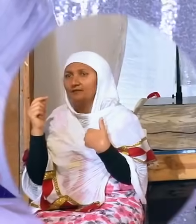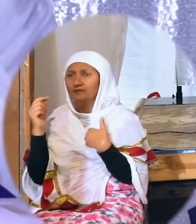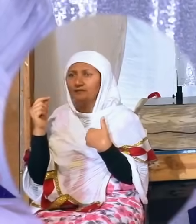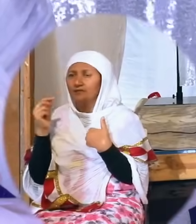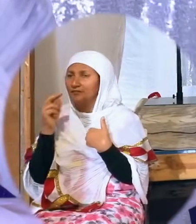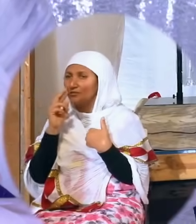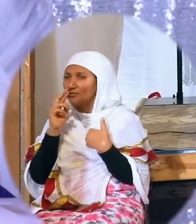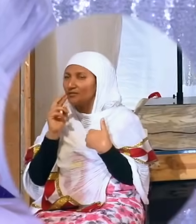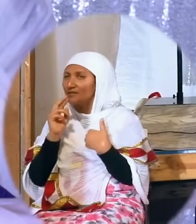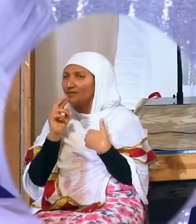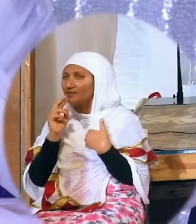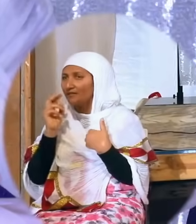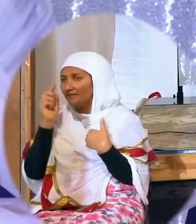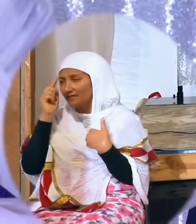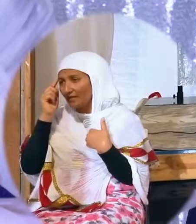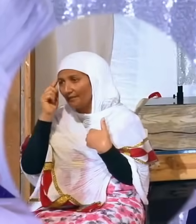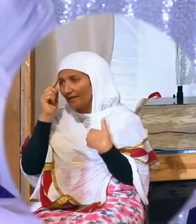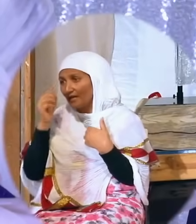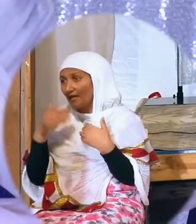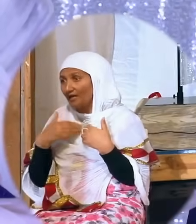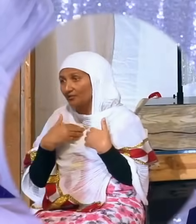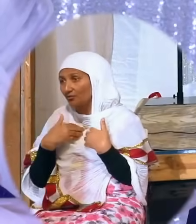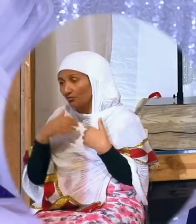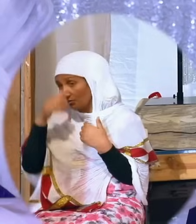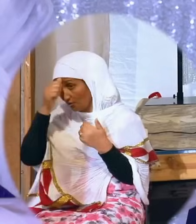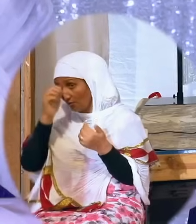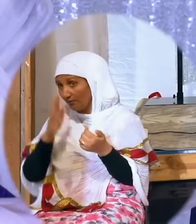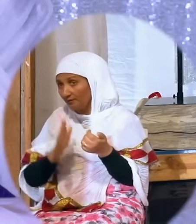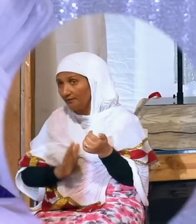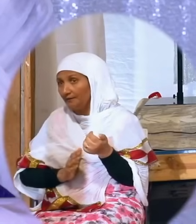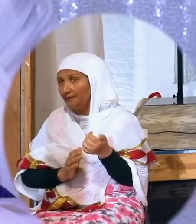የጾታ ሐሳቤ ያላቸው ሰዎች